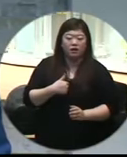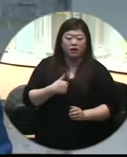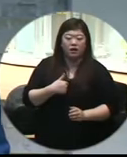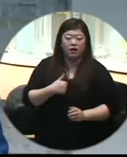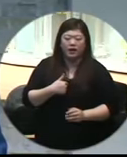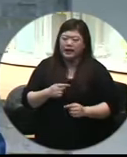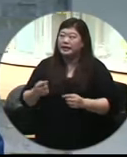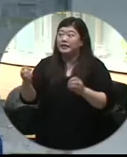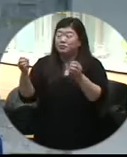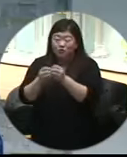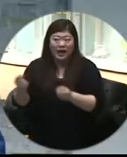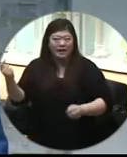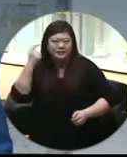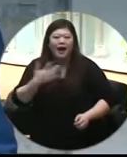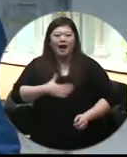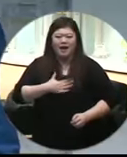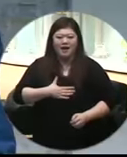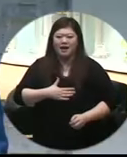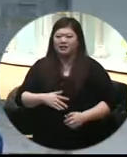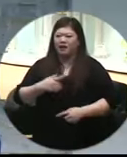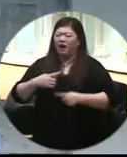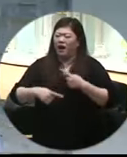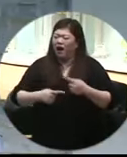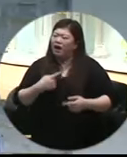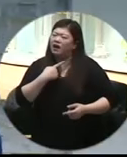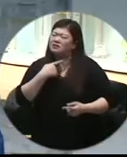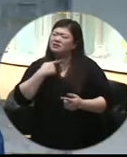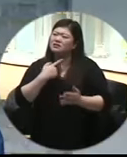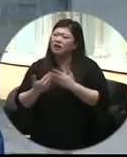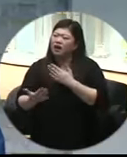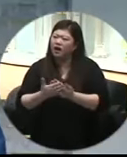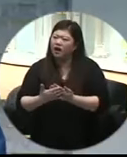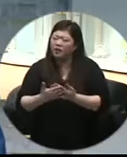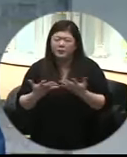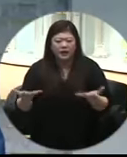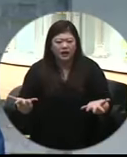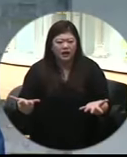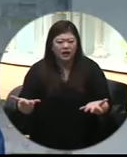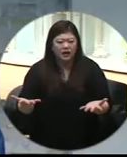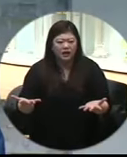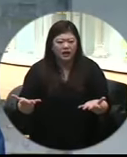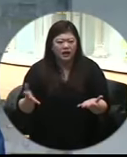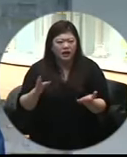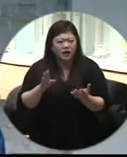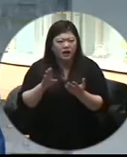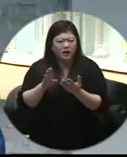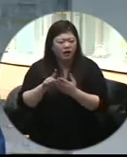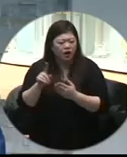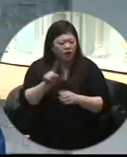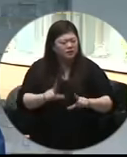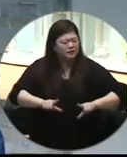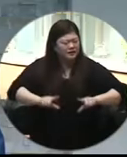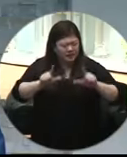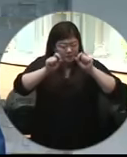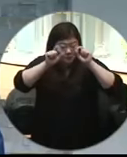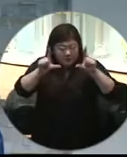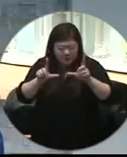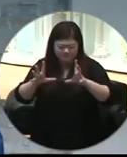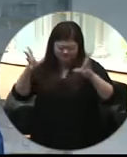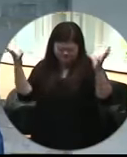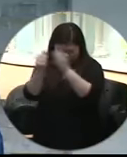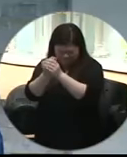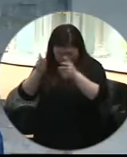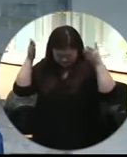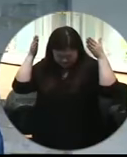아니에요. 그런데 어느 날 올인을 시작해요. 올인 완전히 올인했어요. 완전히 올인. 우선순위 모든